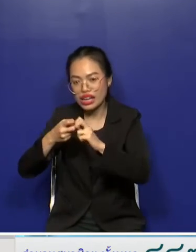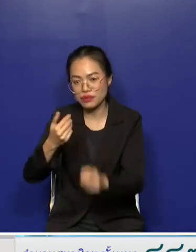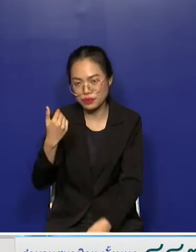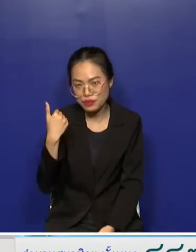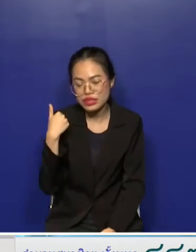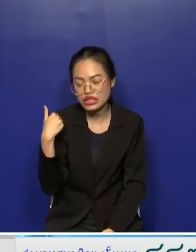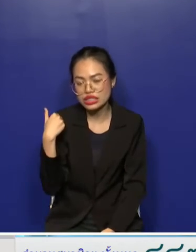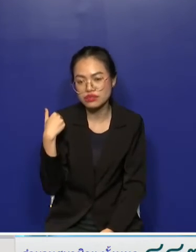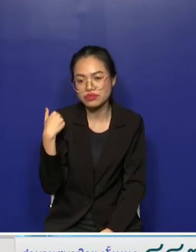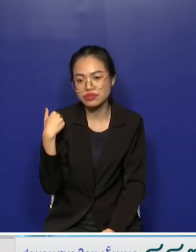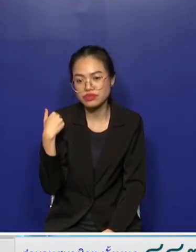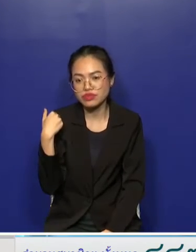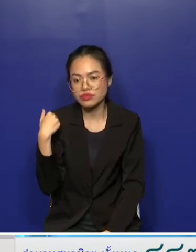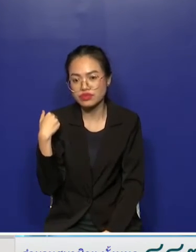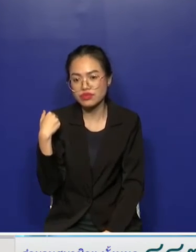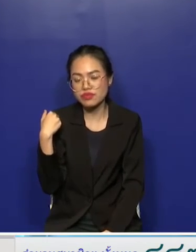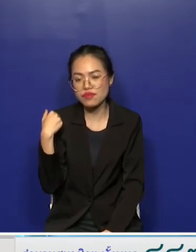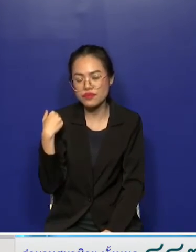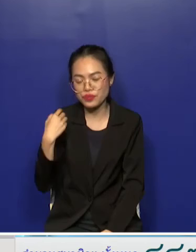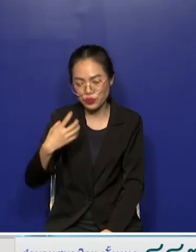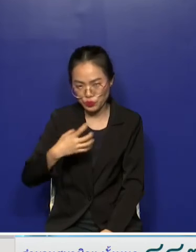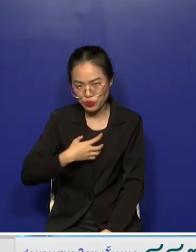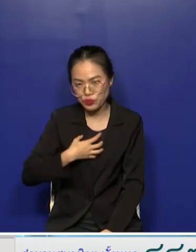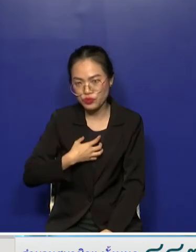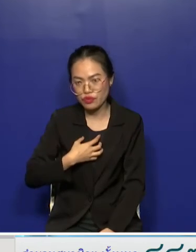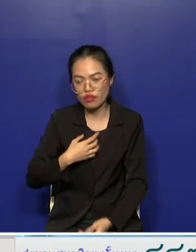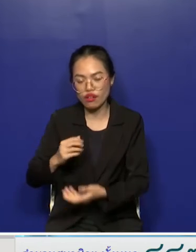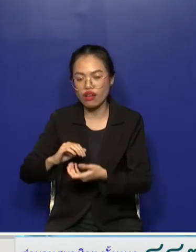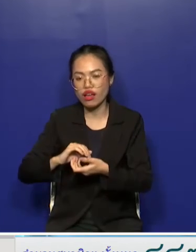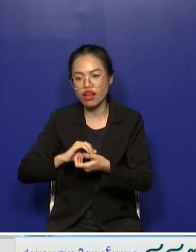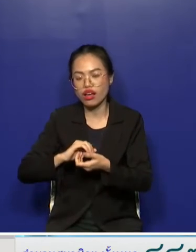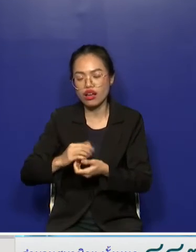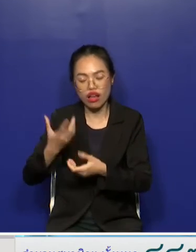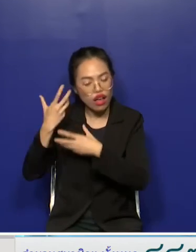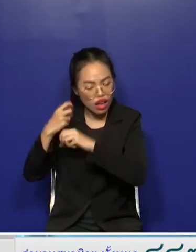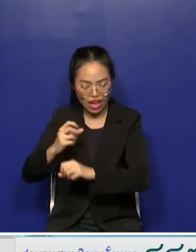เพราฉนั้ ดวยความโครบพวกผมภ Alternatively If